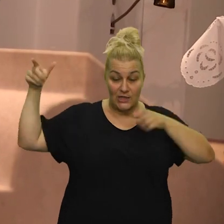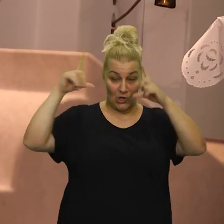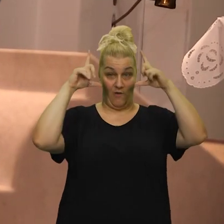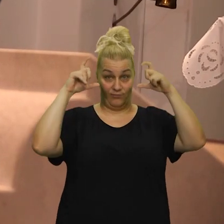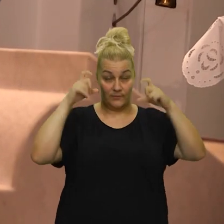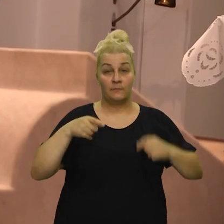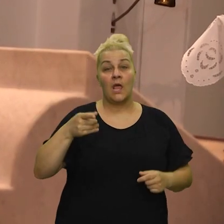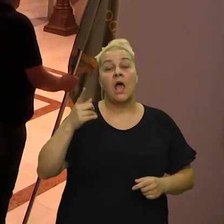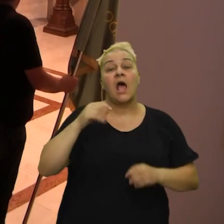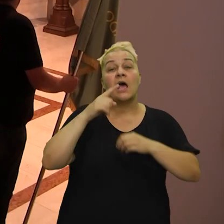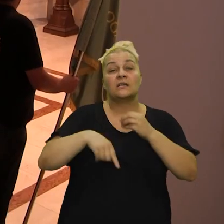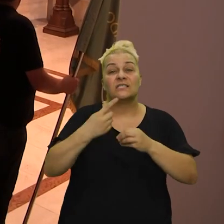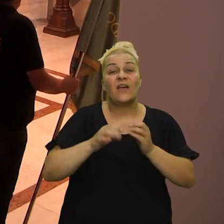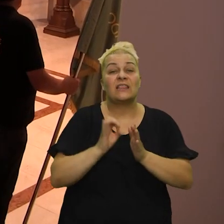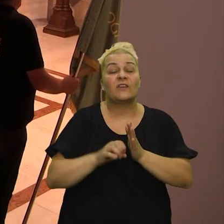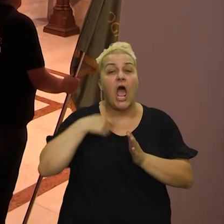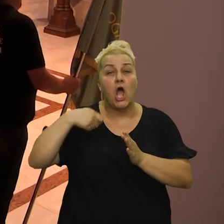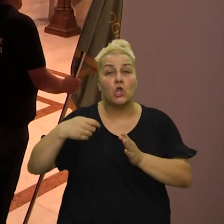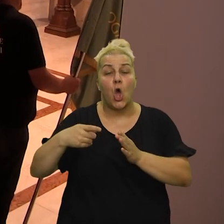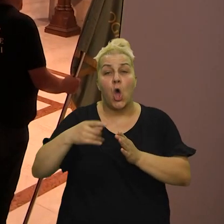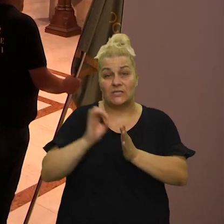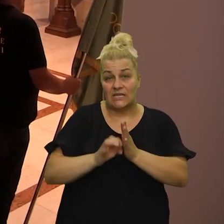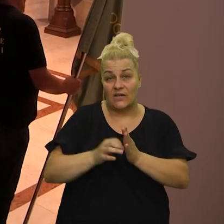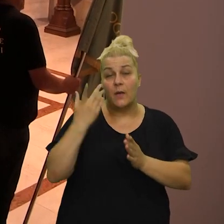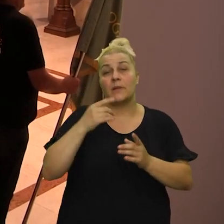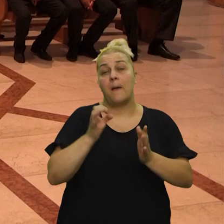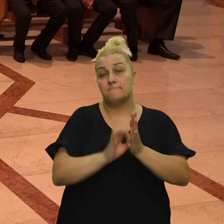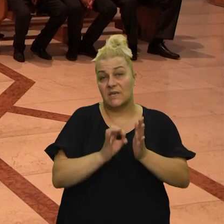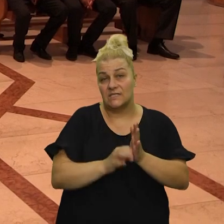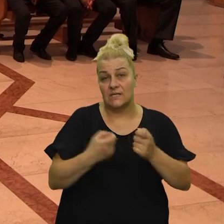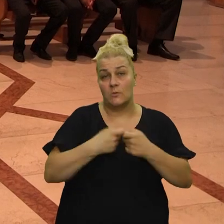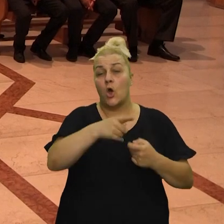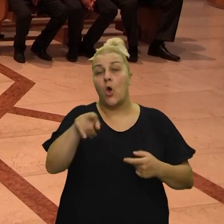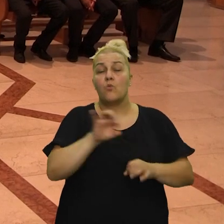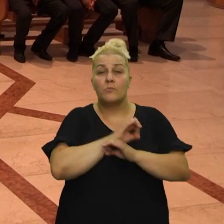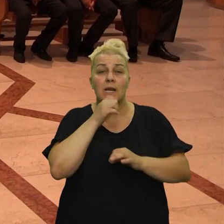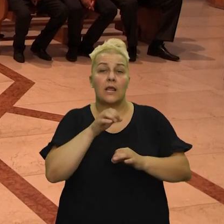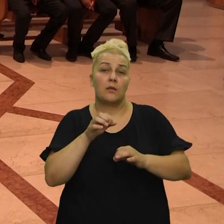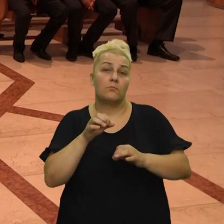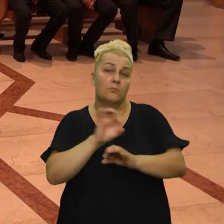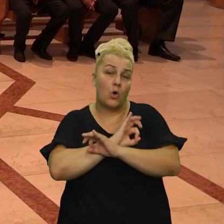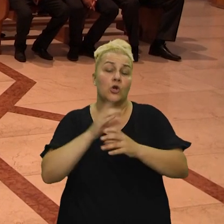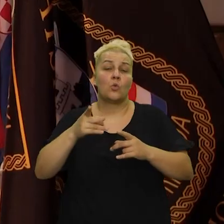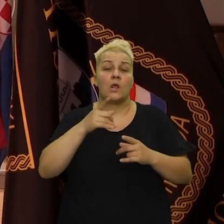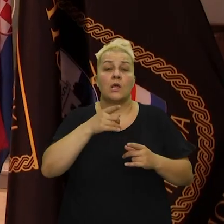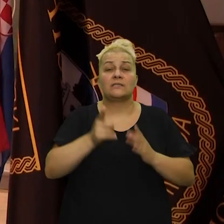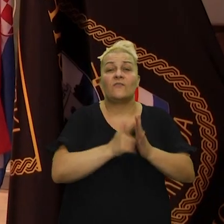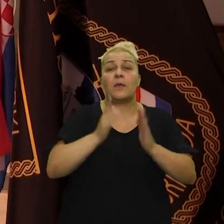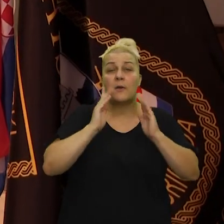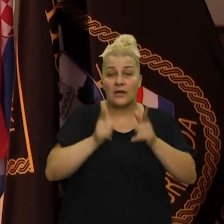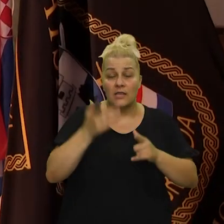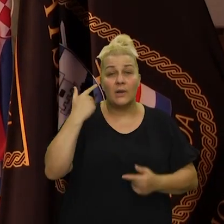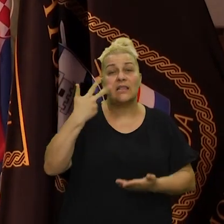Franje služena je sveta misa za poginule i umrle ratne pripadnike 115. brigade Hrvatske vojske, kroz koju je tijekom Domovinskog rata prošlo